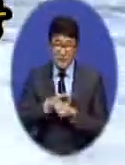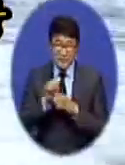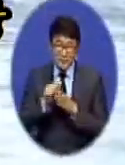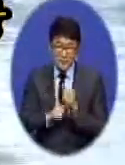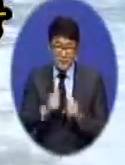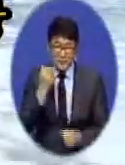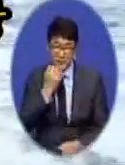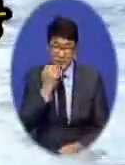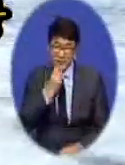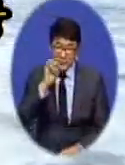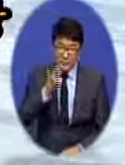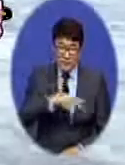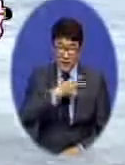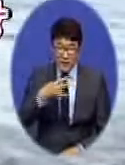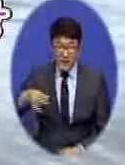다방.